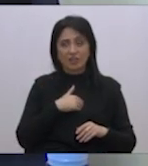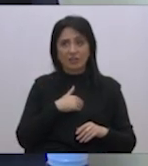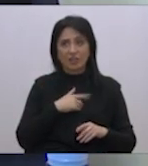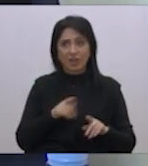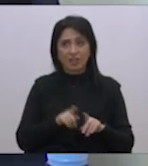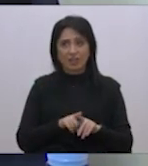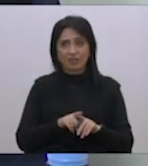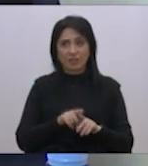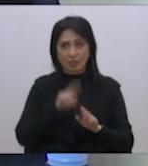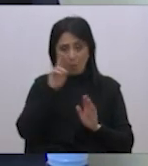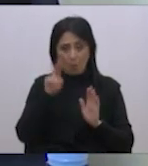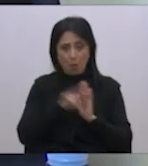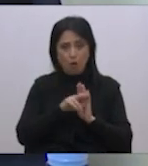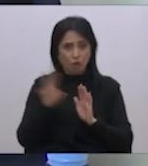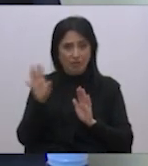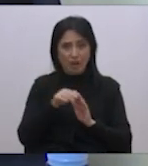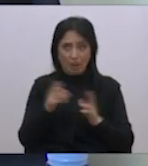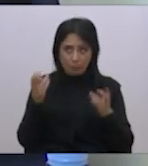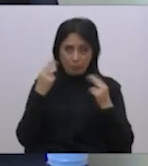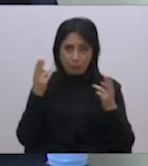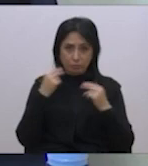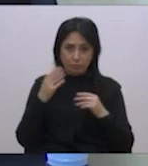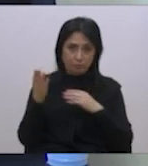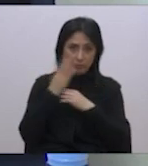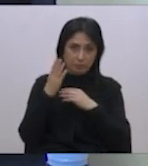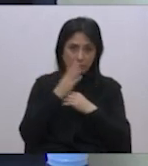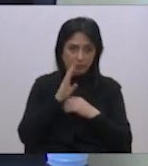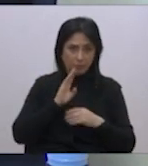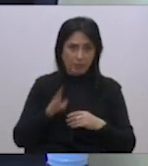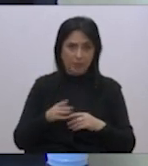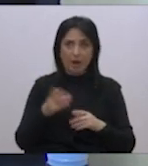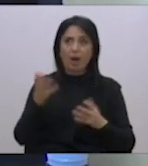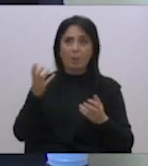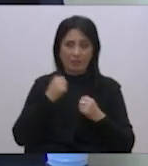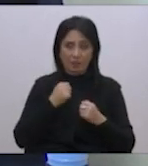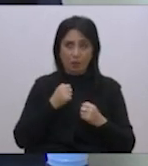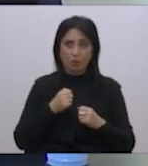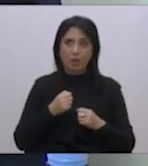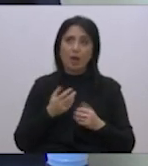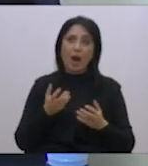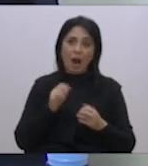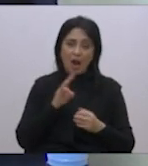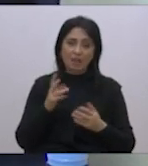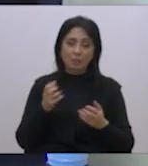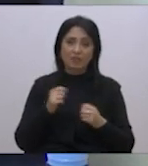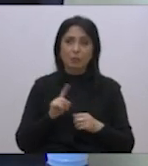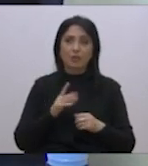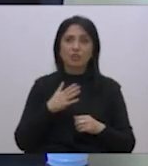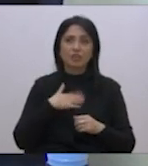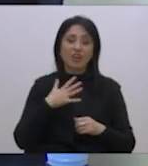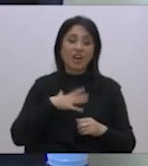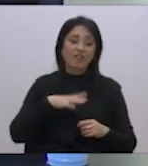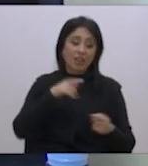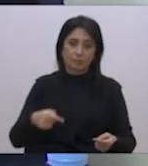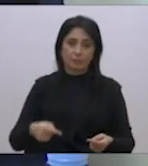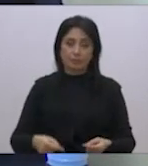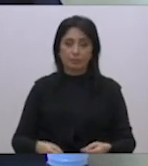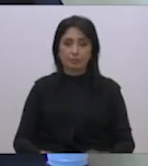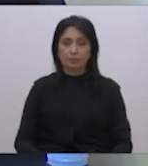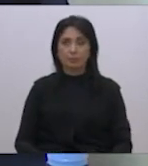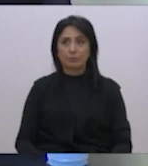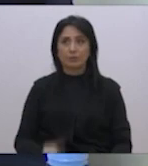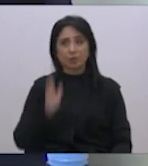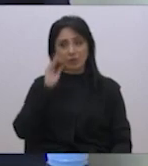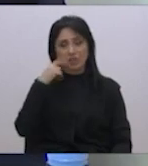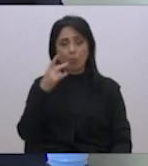ase morcilat, pe la peri, rasat si sini, ce m-a octava zovem, mi vigot. Anda mi vigot, israț, ce în cuvânt se trebuie să-i cneba,